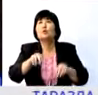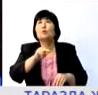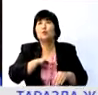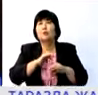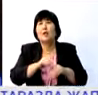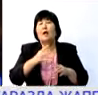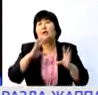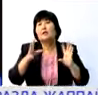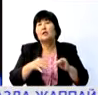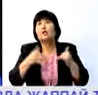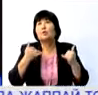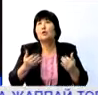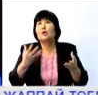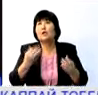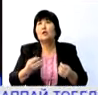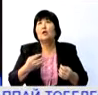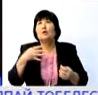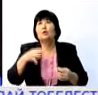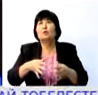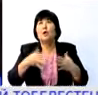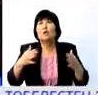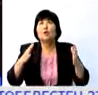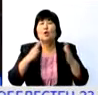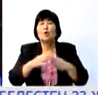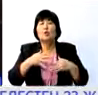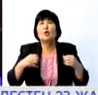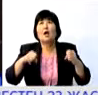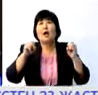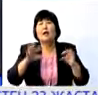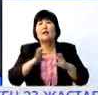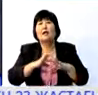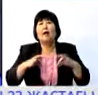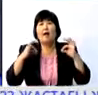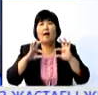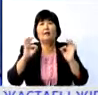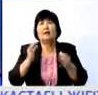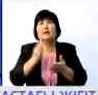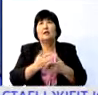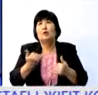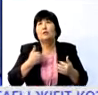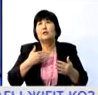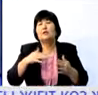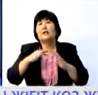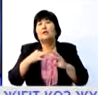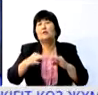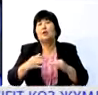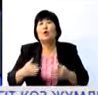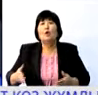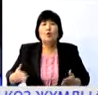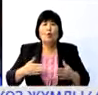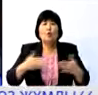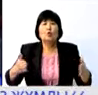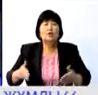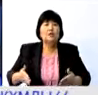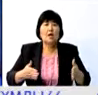жүргізуде. Нәтижесінде бүгінге дейін 4000-нан астам үй жануарына арнайы алқа тағылды. Біздің елді мекен мынау үлкен тас жолдың бойында